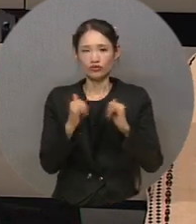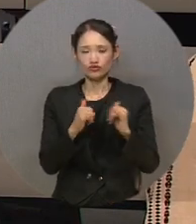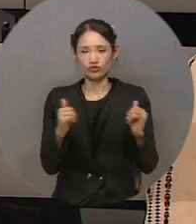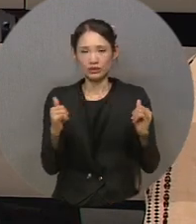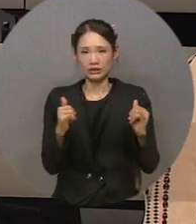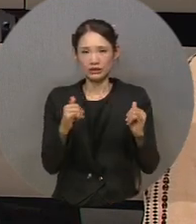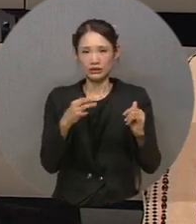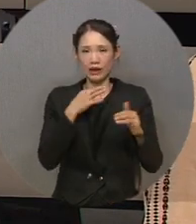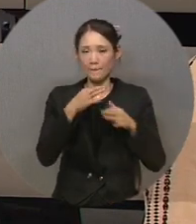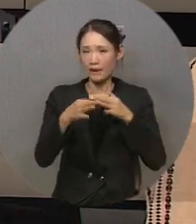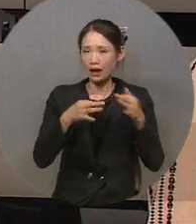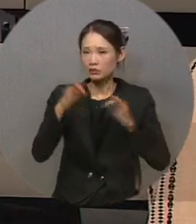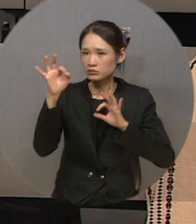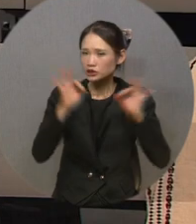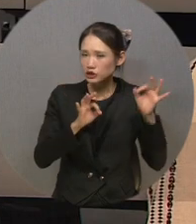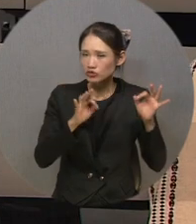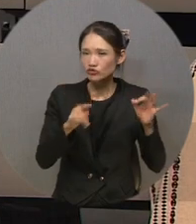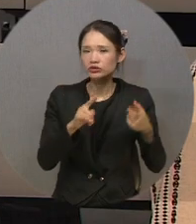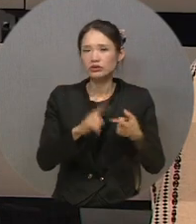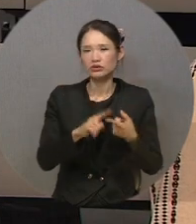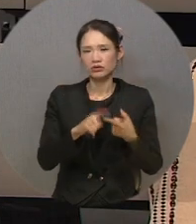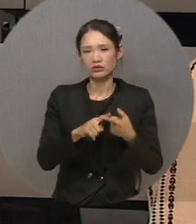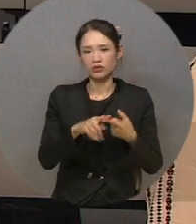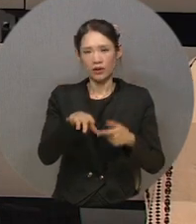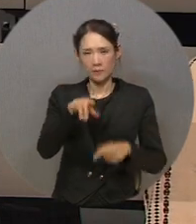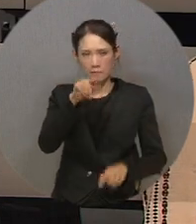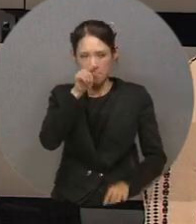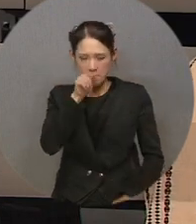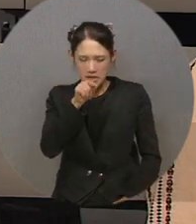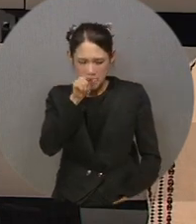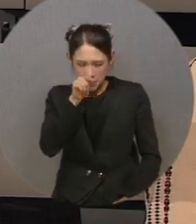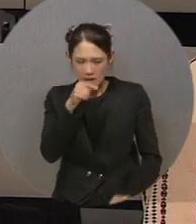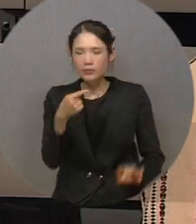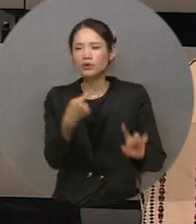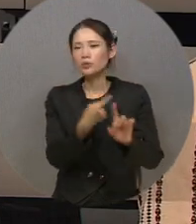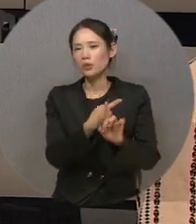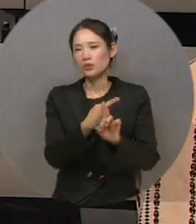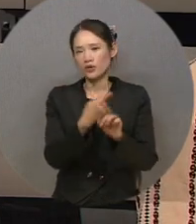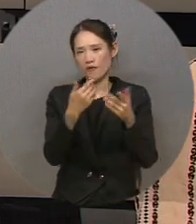어떤 발음과 그런 부분들을 민감하게 교정해주고